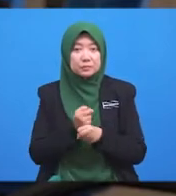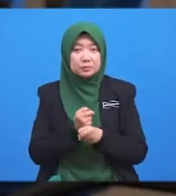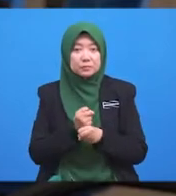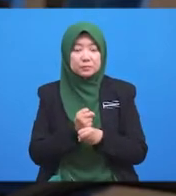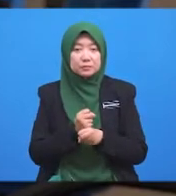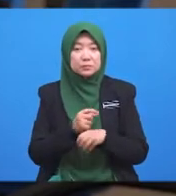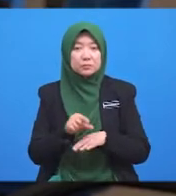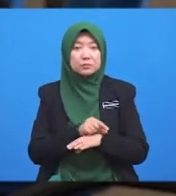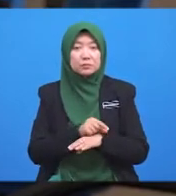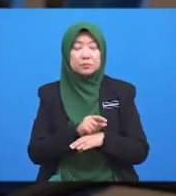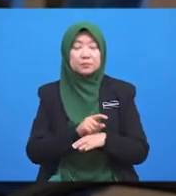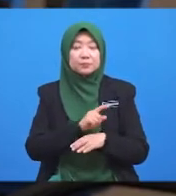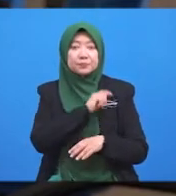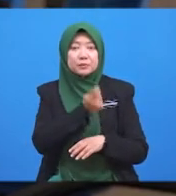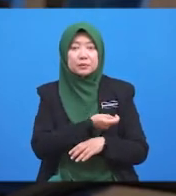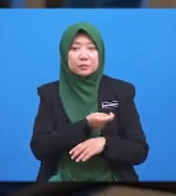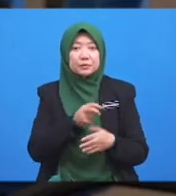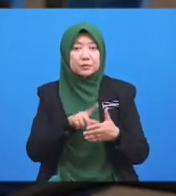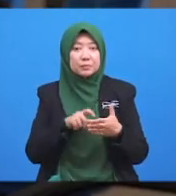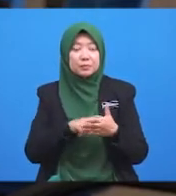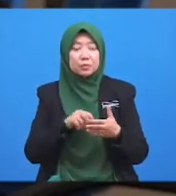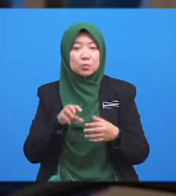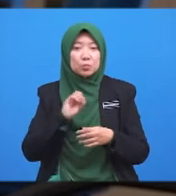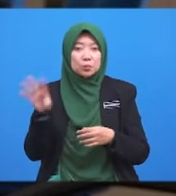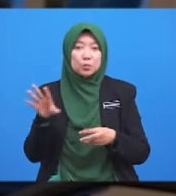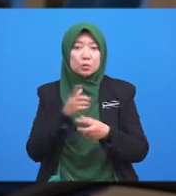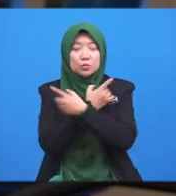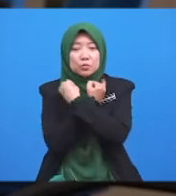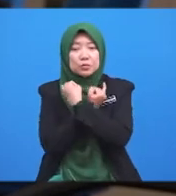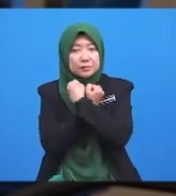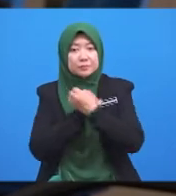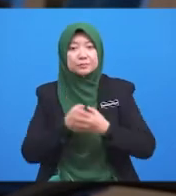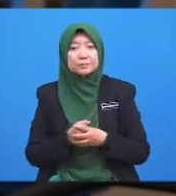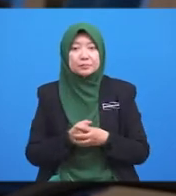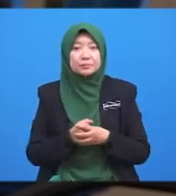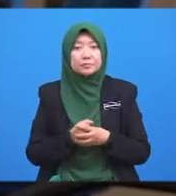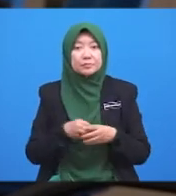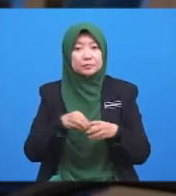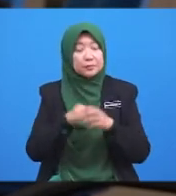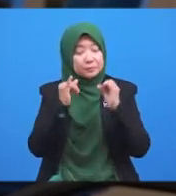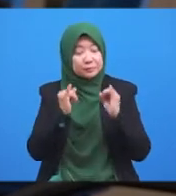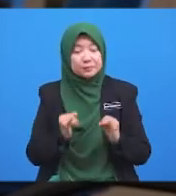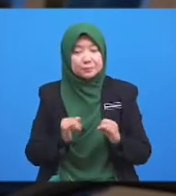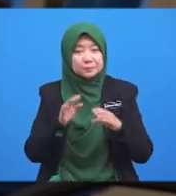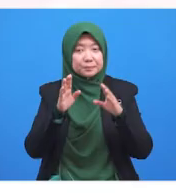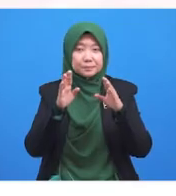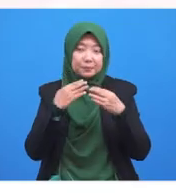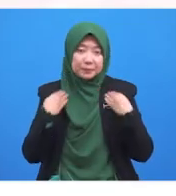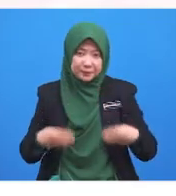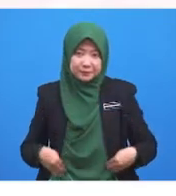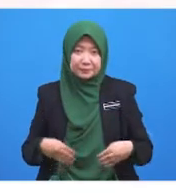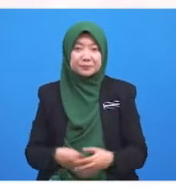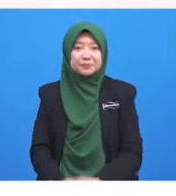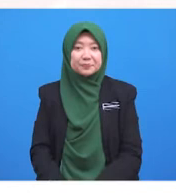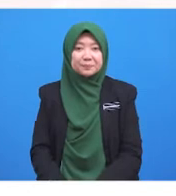Dapat penggunaan tenaga lemak untuk menyingkirkan toksin. Dapat merampingkan bentuk badan.